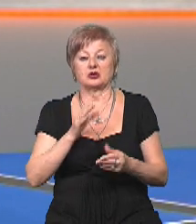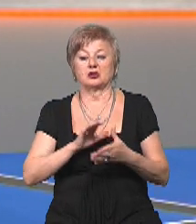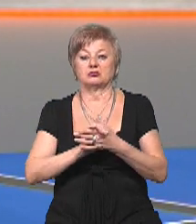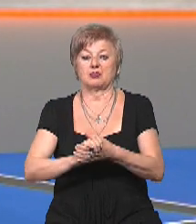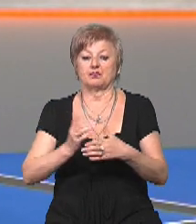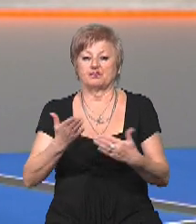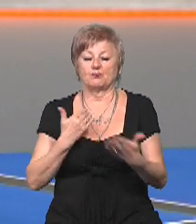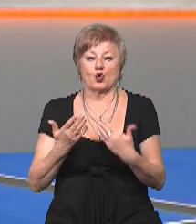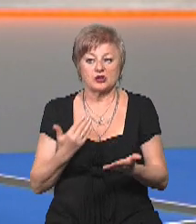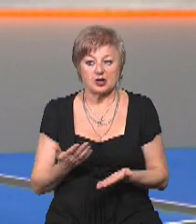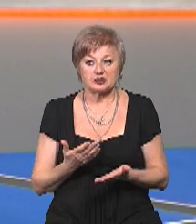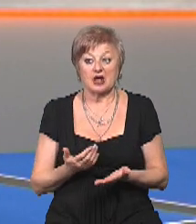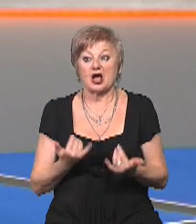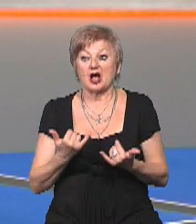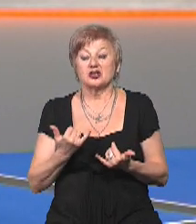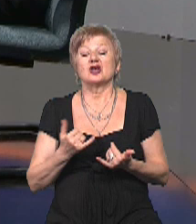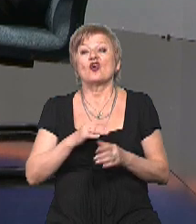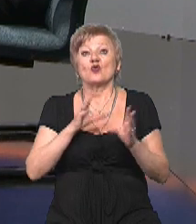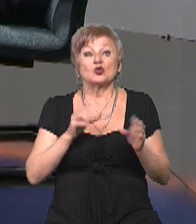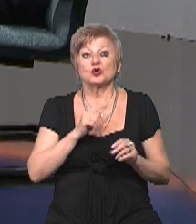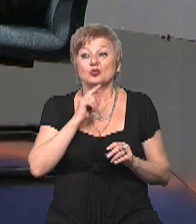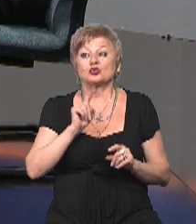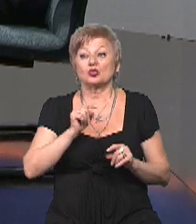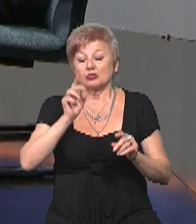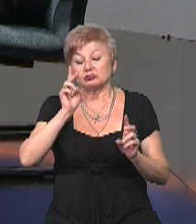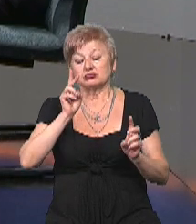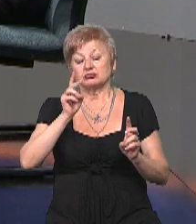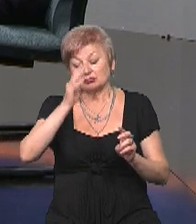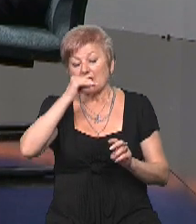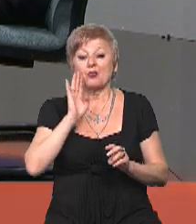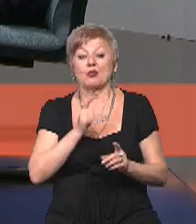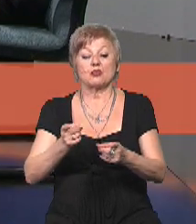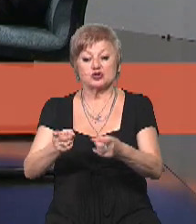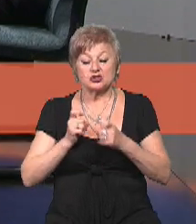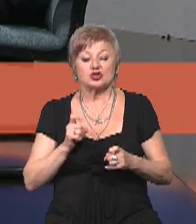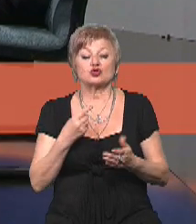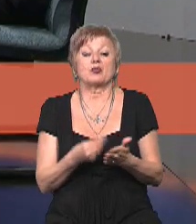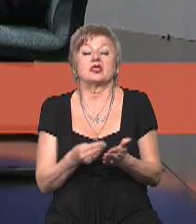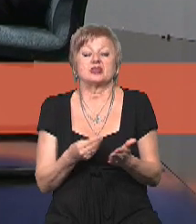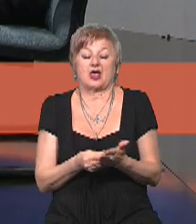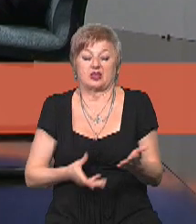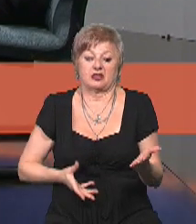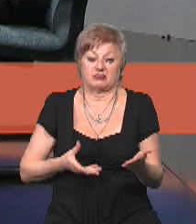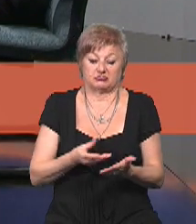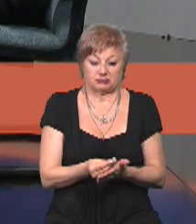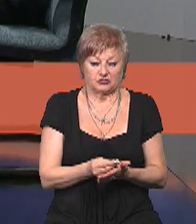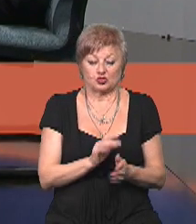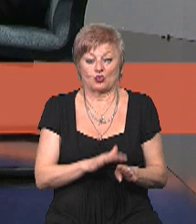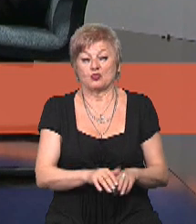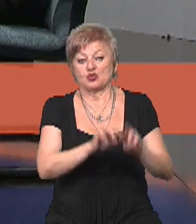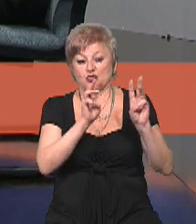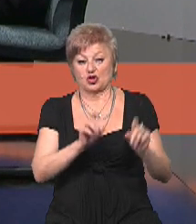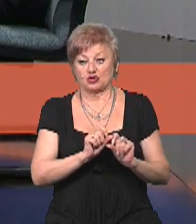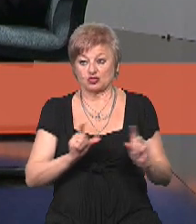це таке, і вони батьків залучають тільки для того, щоб вони здавали гроші на ремонти та матеріально-технічне забезпечення школи. А хіба